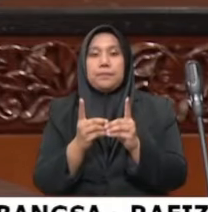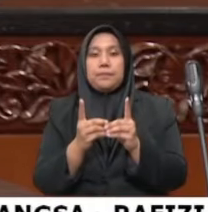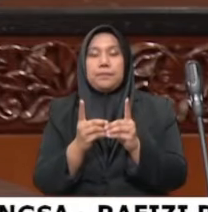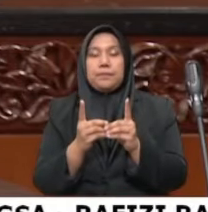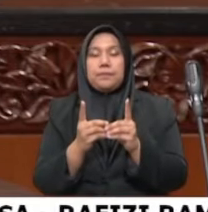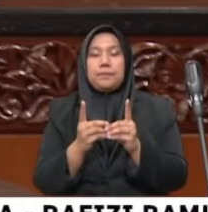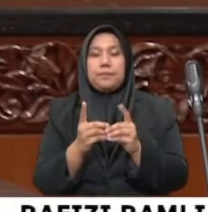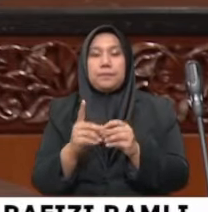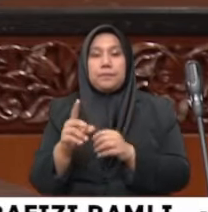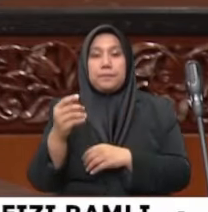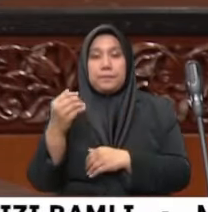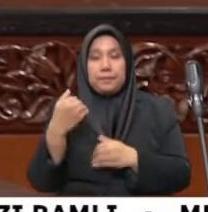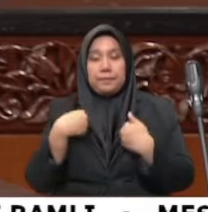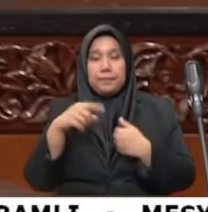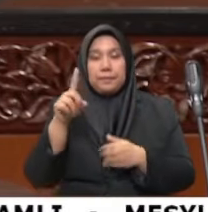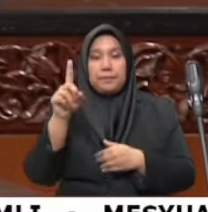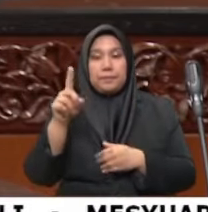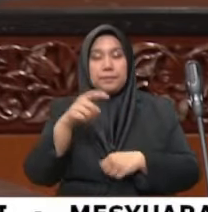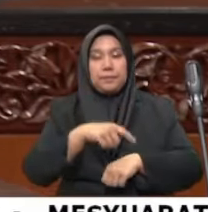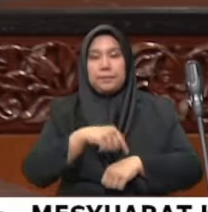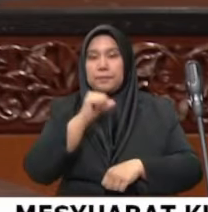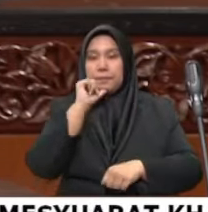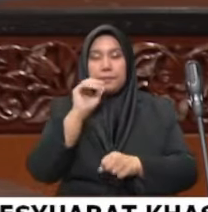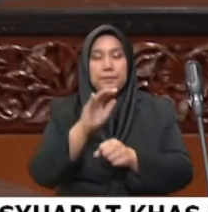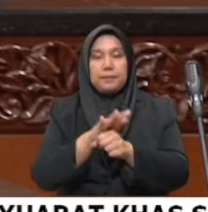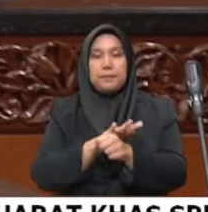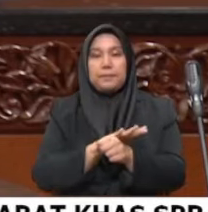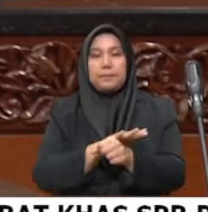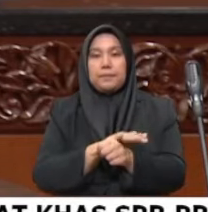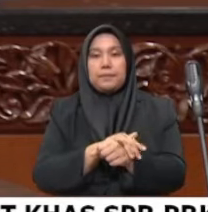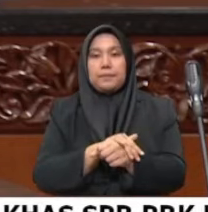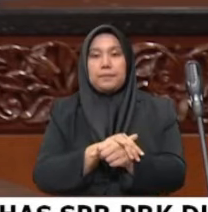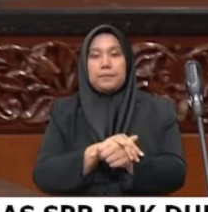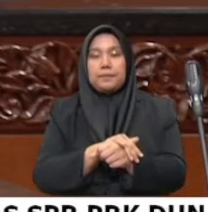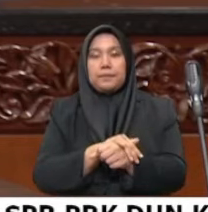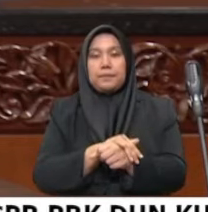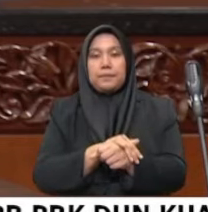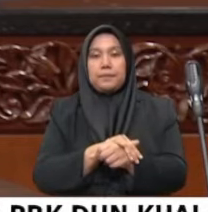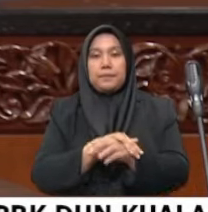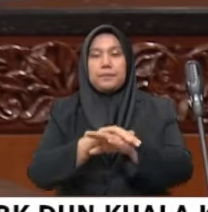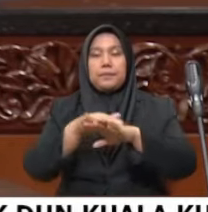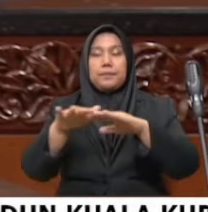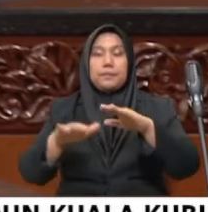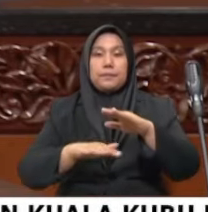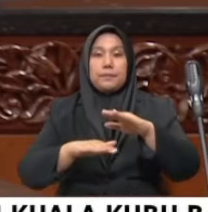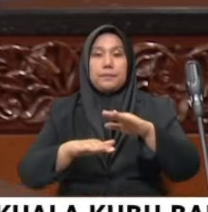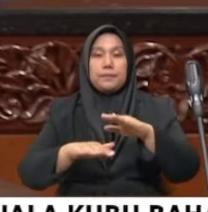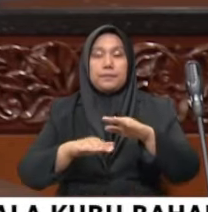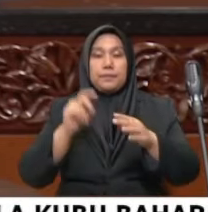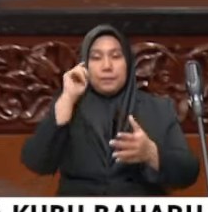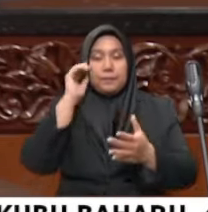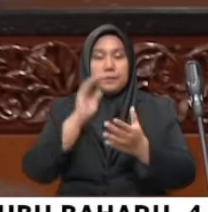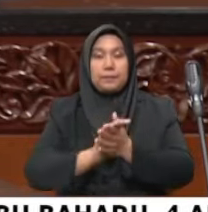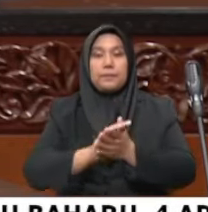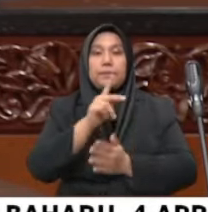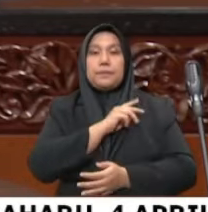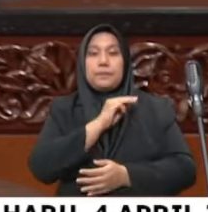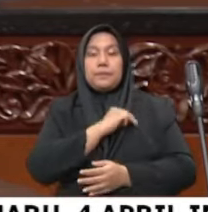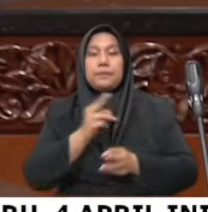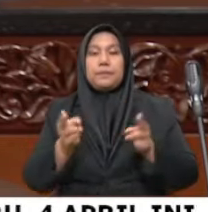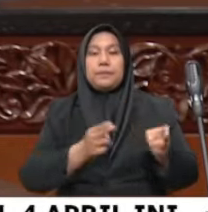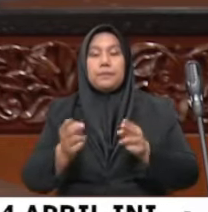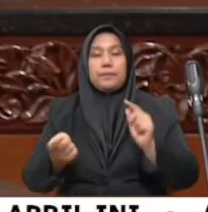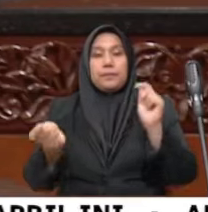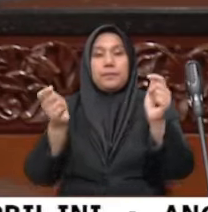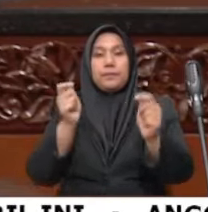tapi masa tidak cukup tadi Dato' Yang Tertua. Di bawah trust ini, Kementerian Berusaha melaksanakan